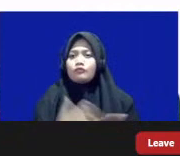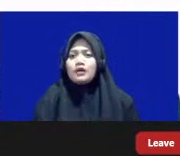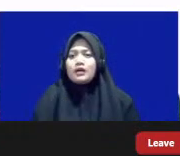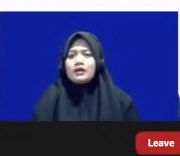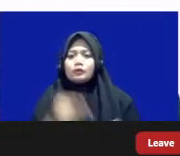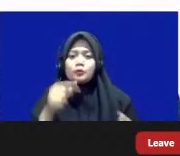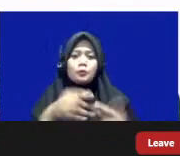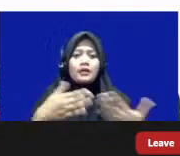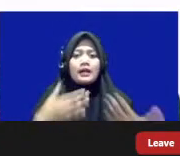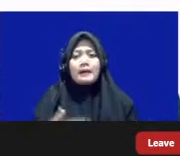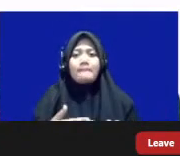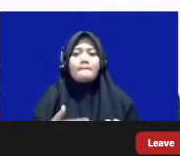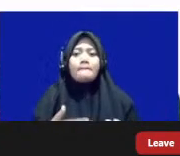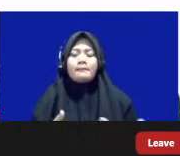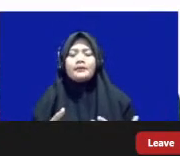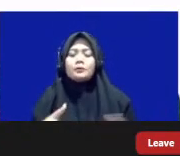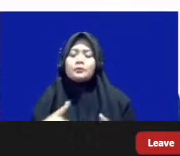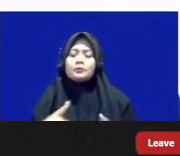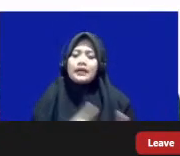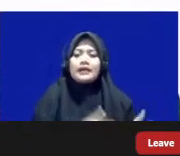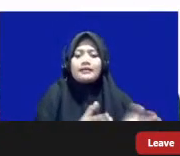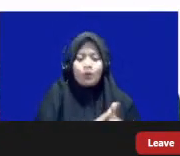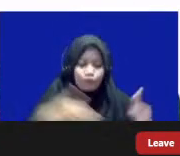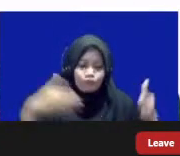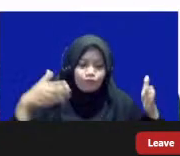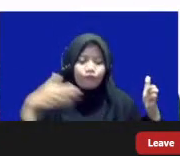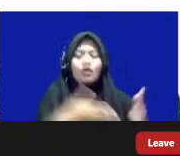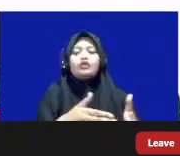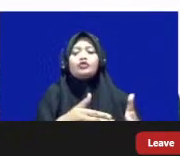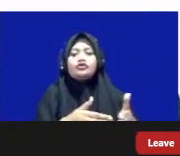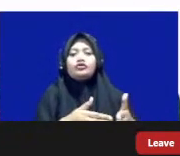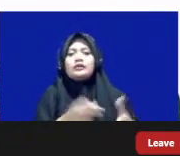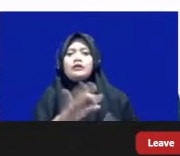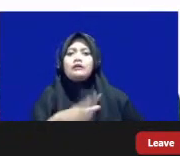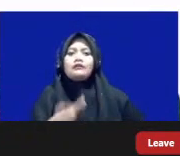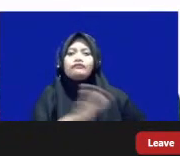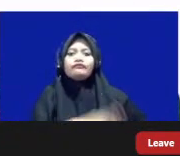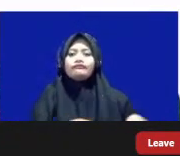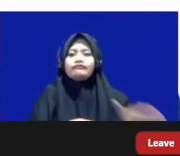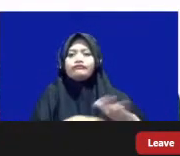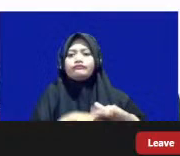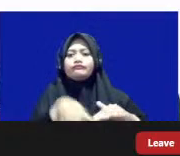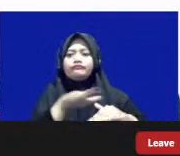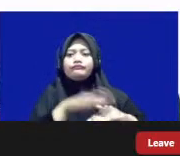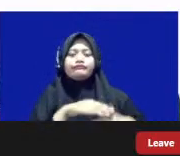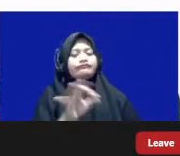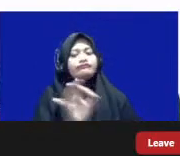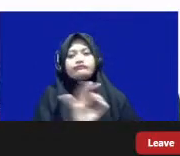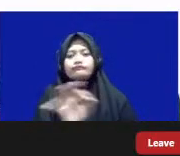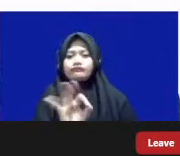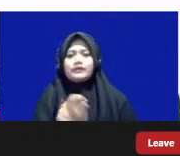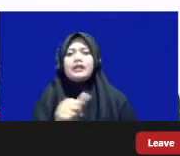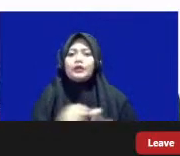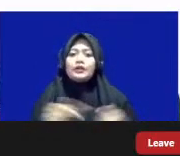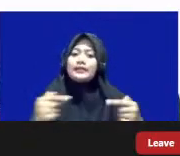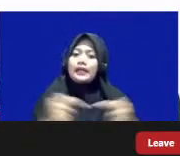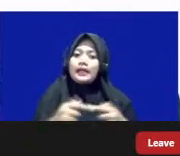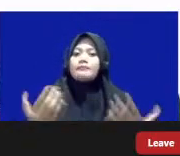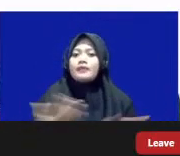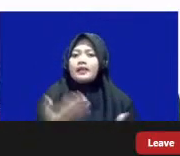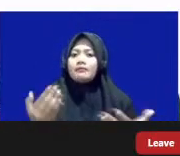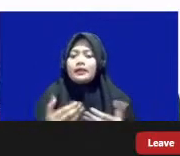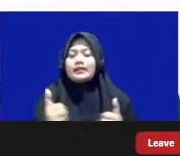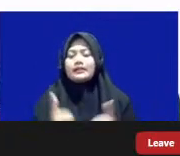supaya bisa kita lebih terarah dan lebih fokus dan tidak timpang tindih. Nah, yang kedua adalah terkait dengan bagaimana kita melakukan